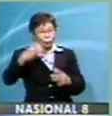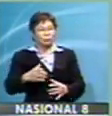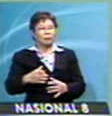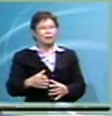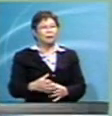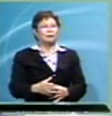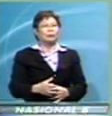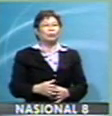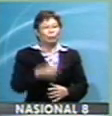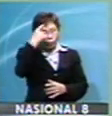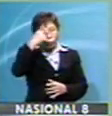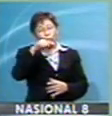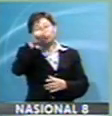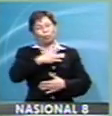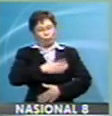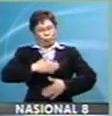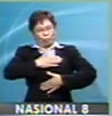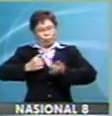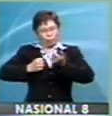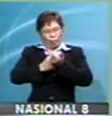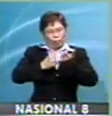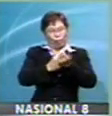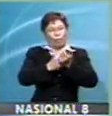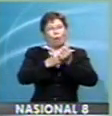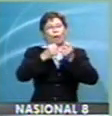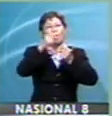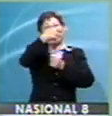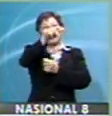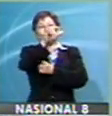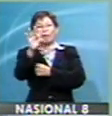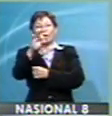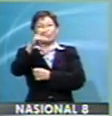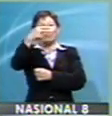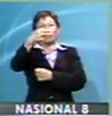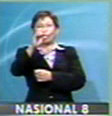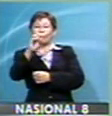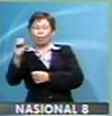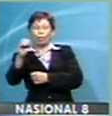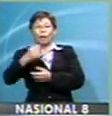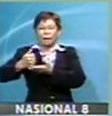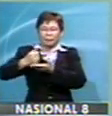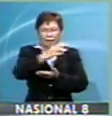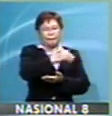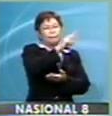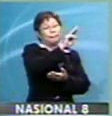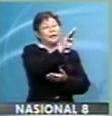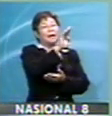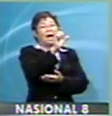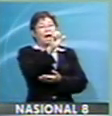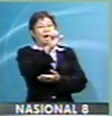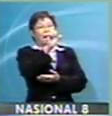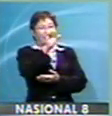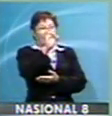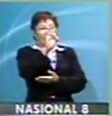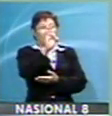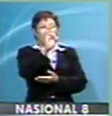antara lain untuk menghargai sumbangan besar profesor dan bfsu dalam membantu kita menjadikan bahasa